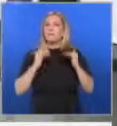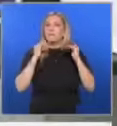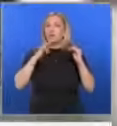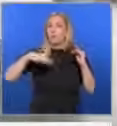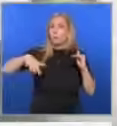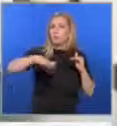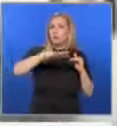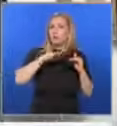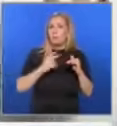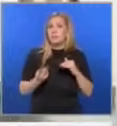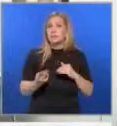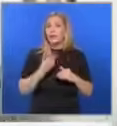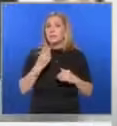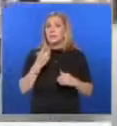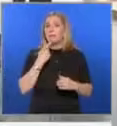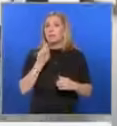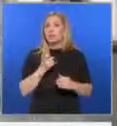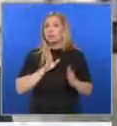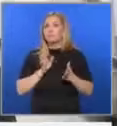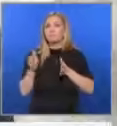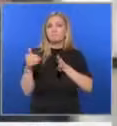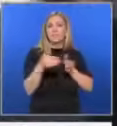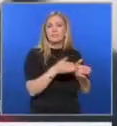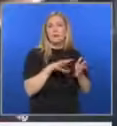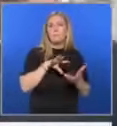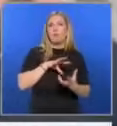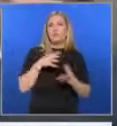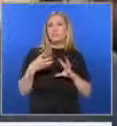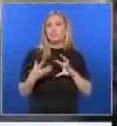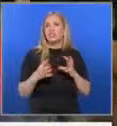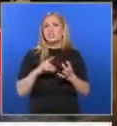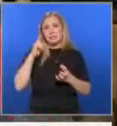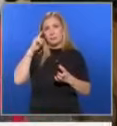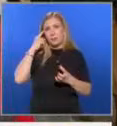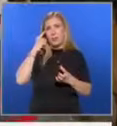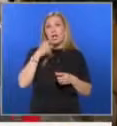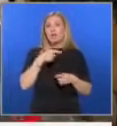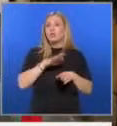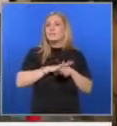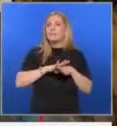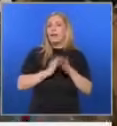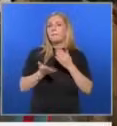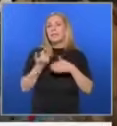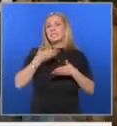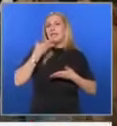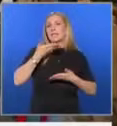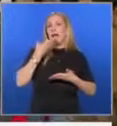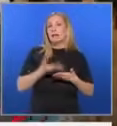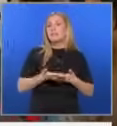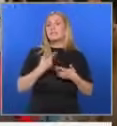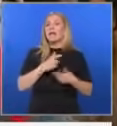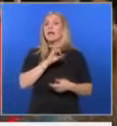През 2021 той прави рязък завой в политическите си възгласи. Извинява се за предишните си изказвания